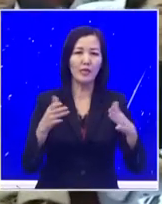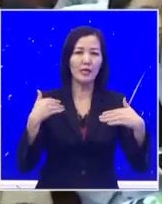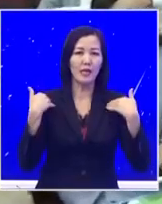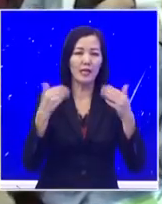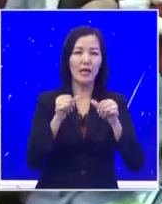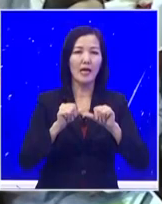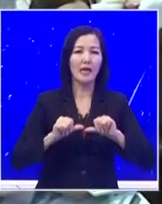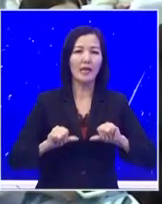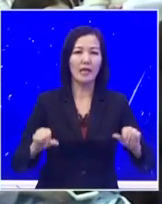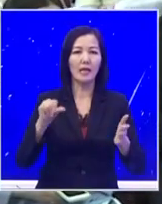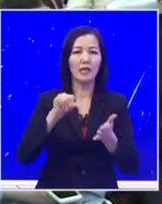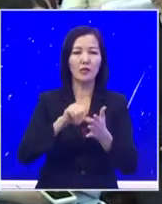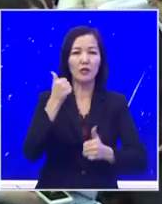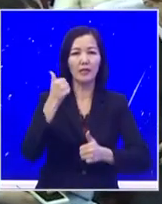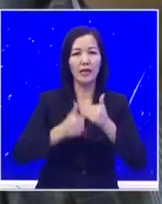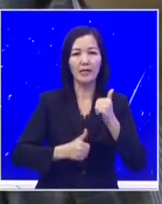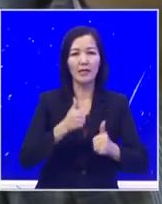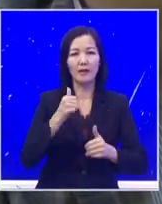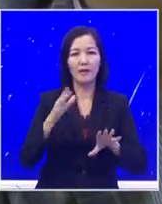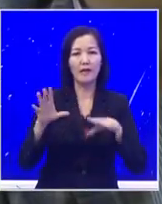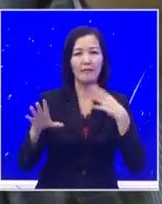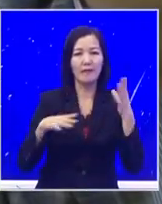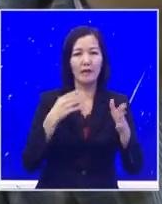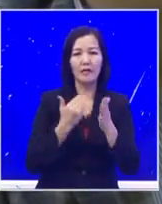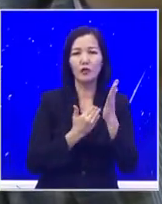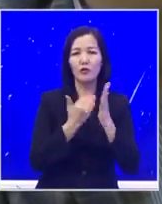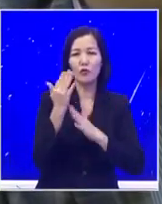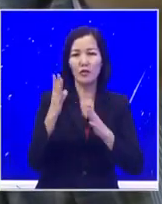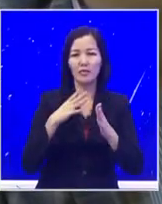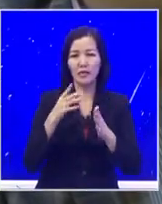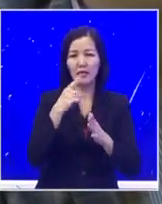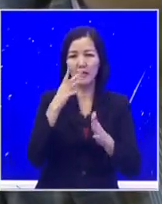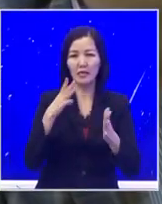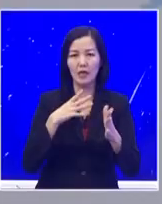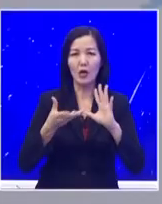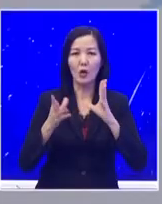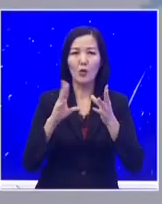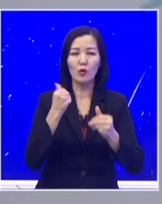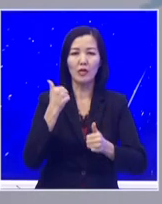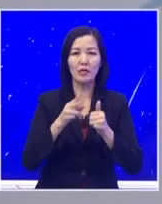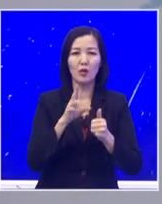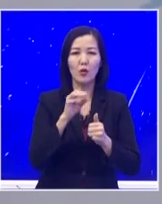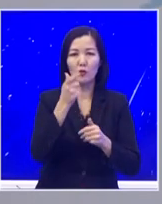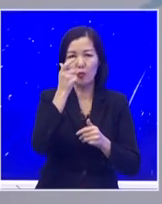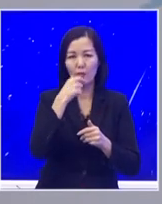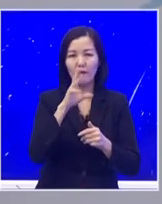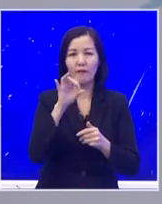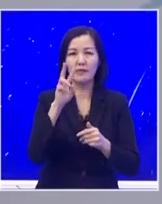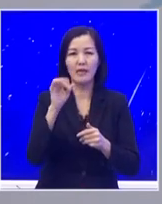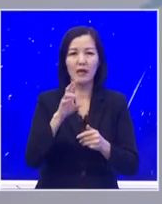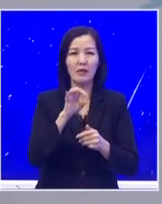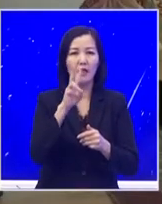Ал әділғазы мүшелері қатысушылардың сайысқа дайындығының жоғары деңгейін атап өтті. Қорытындыға сай Көксу, Панфилов,